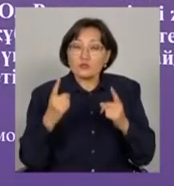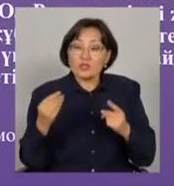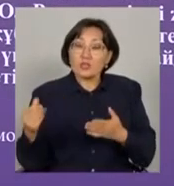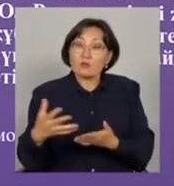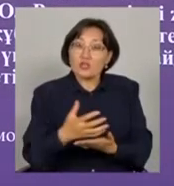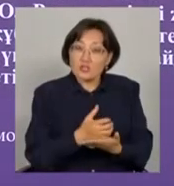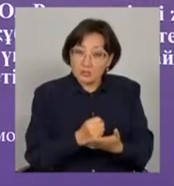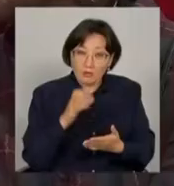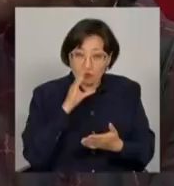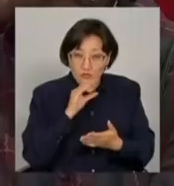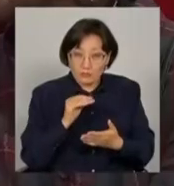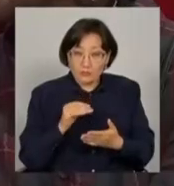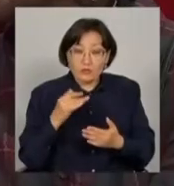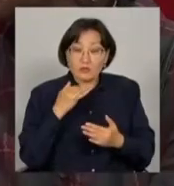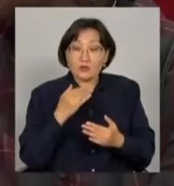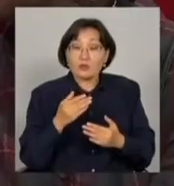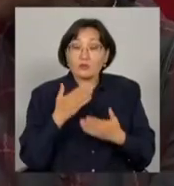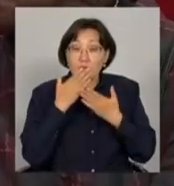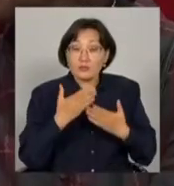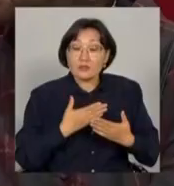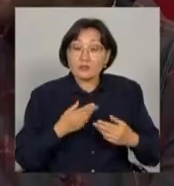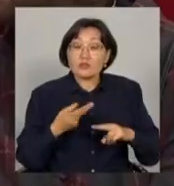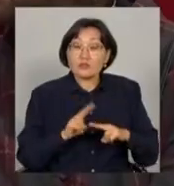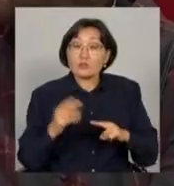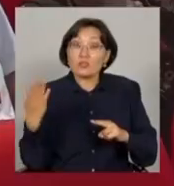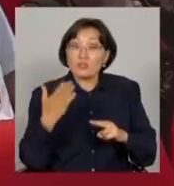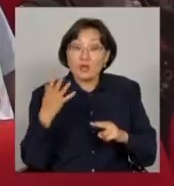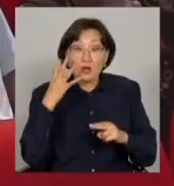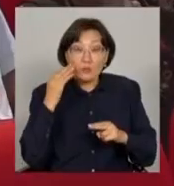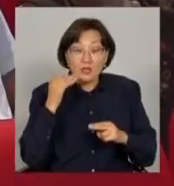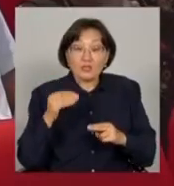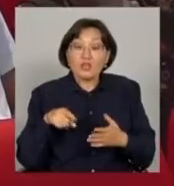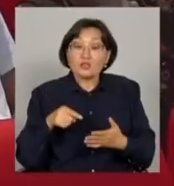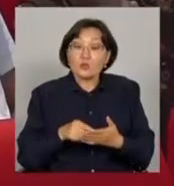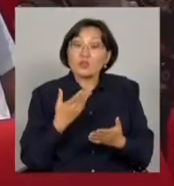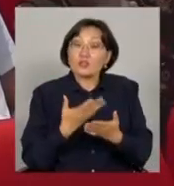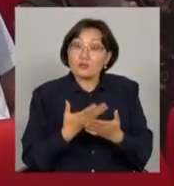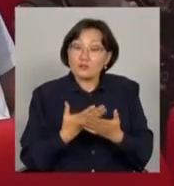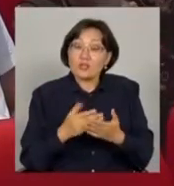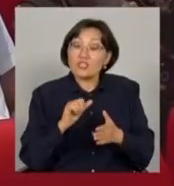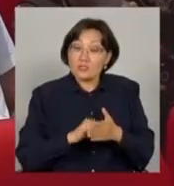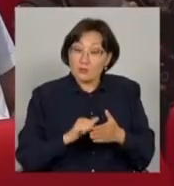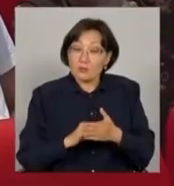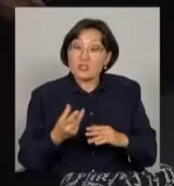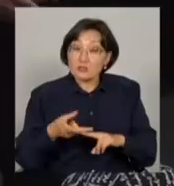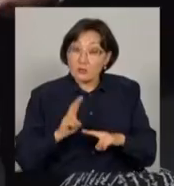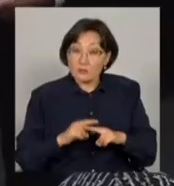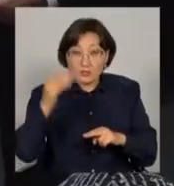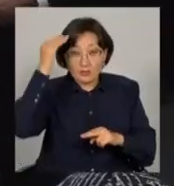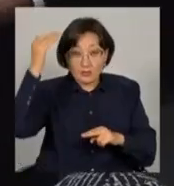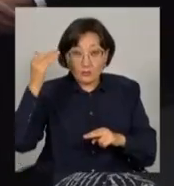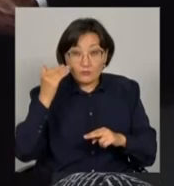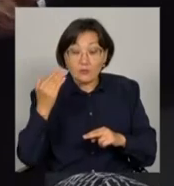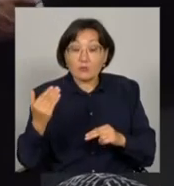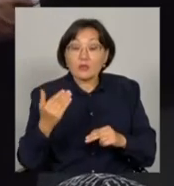қаржы жинап та үлгерген. Көптің көзайымына айналған дәл осы туындының Алматы төрінде көрсетілу себебі де сол. Тәжікстандық ағайындар